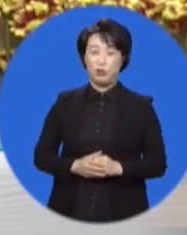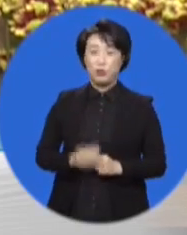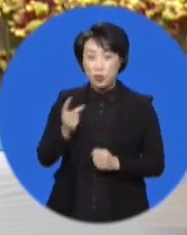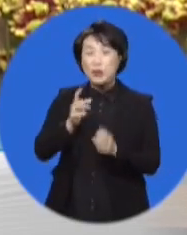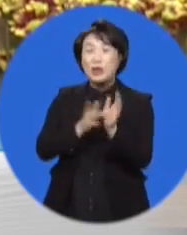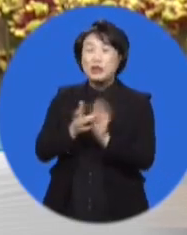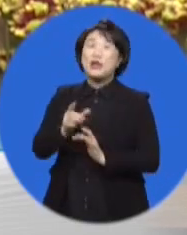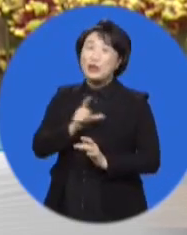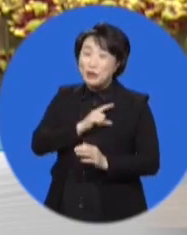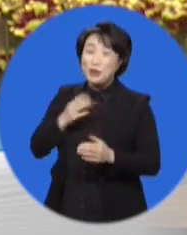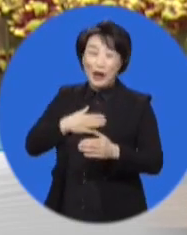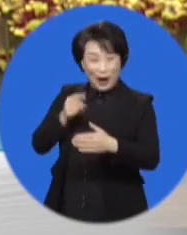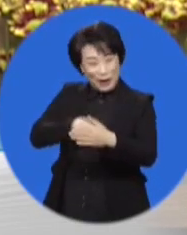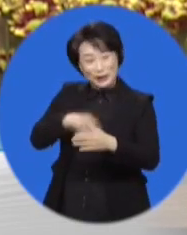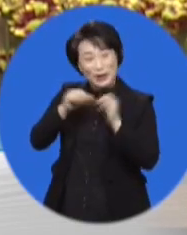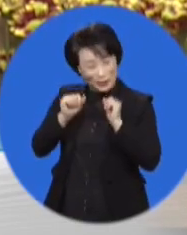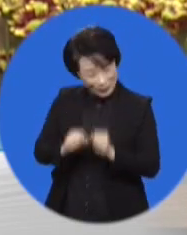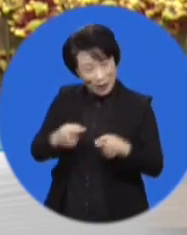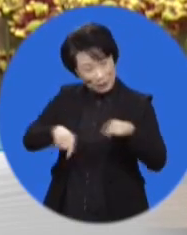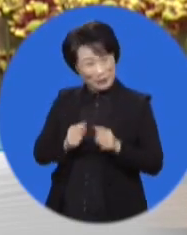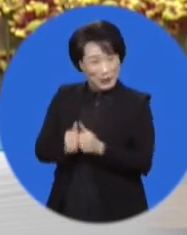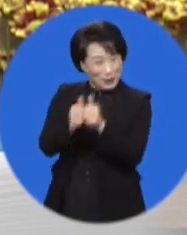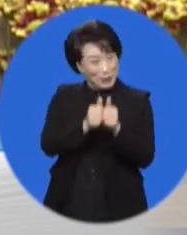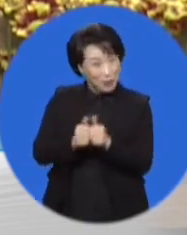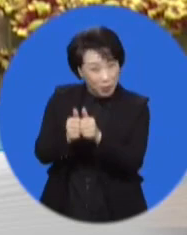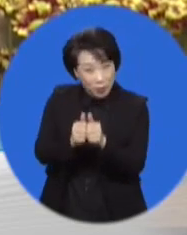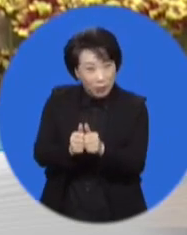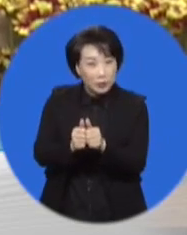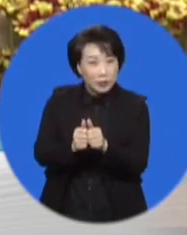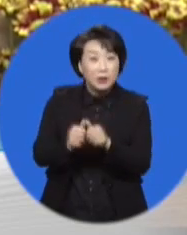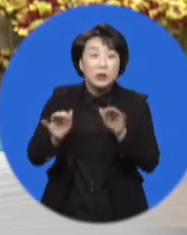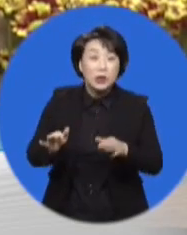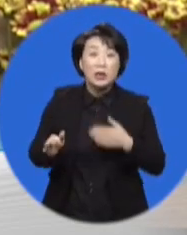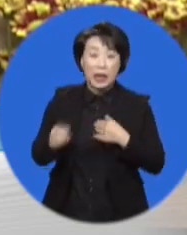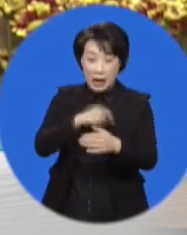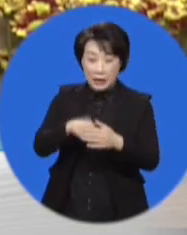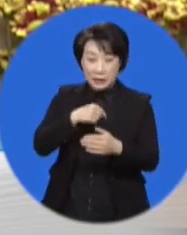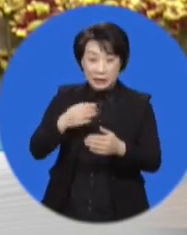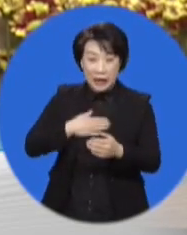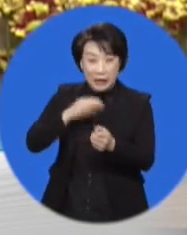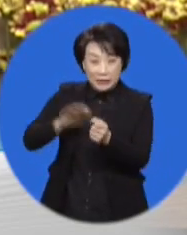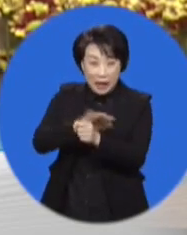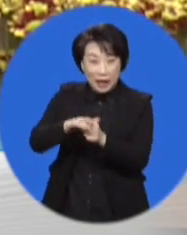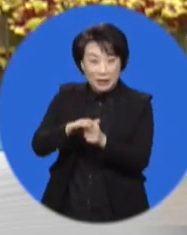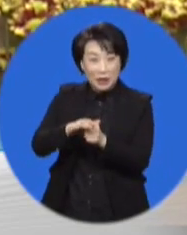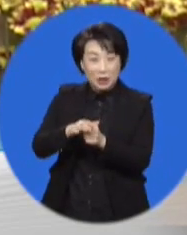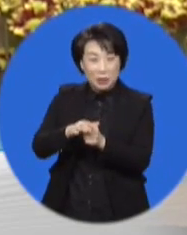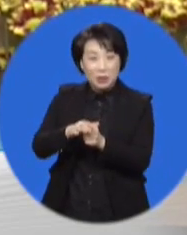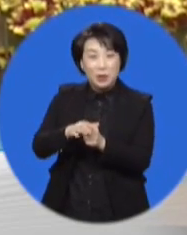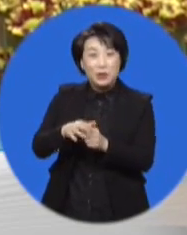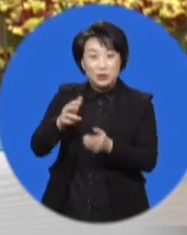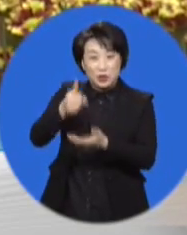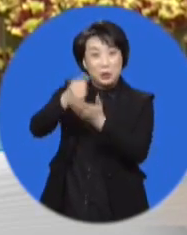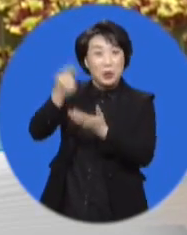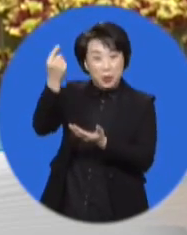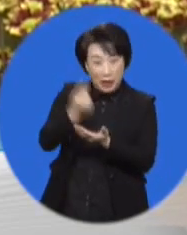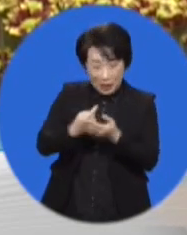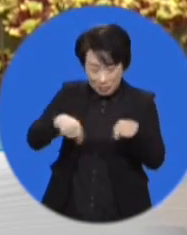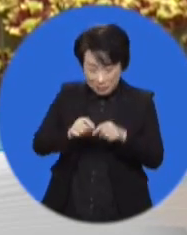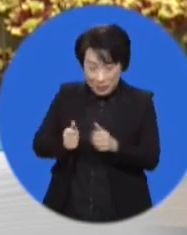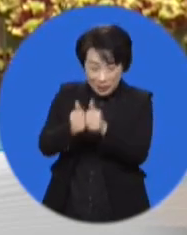그 이름으로 내 안에 있다 이 말이야. 근데 내 안에서 나를 사랑하겠다고 몸부림치며